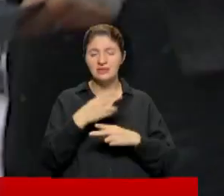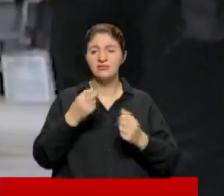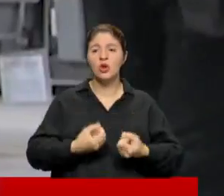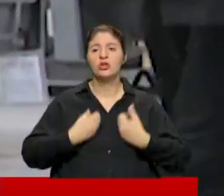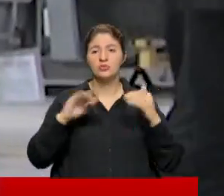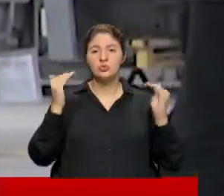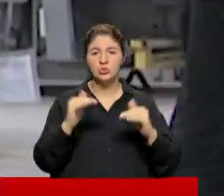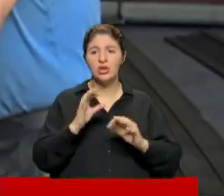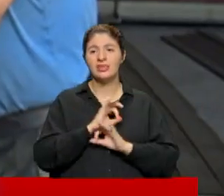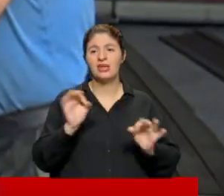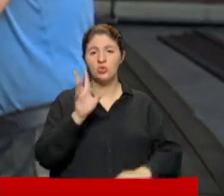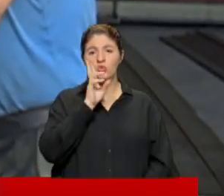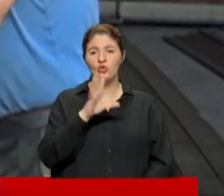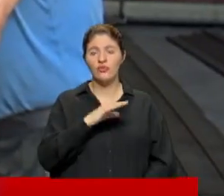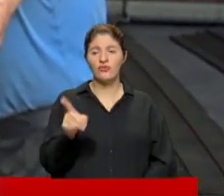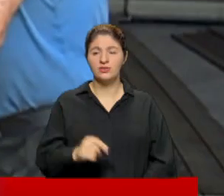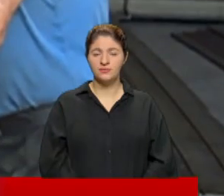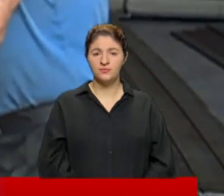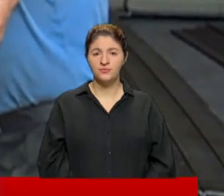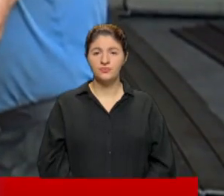düşüş artık daha net